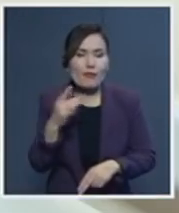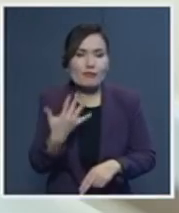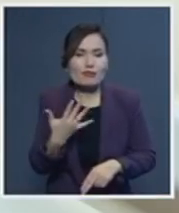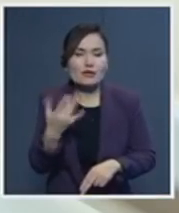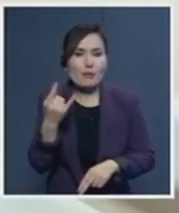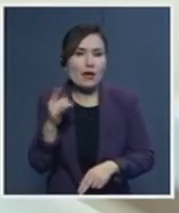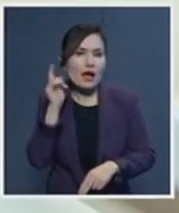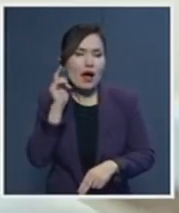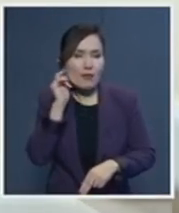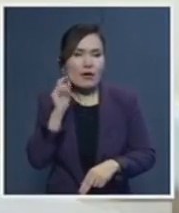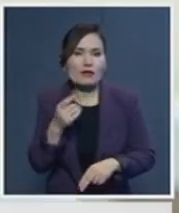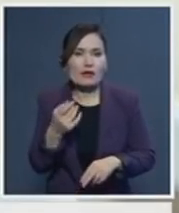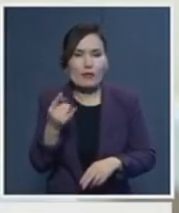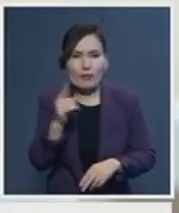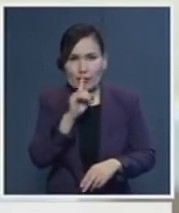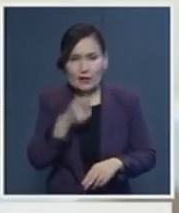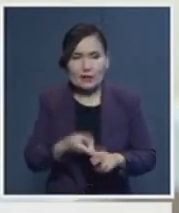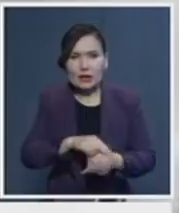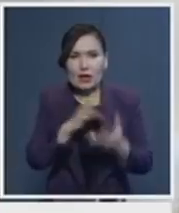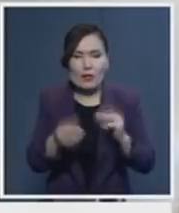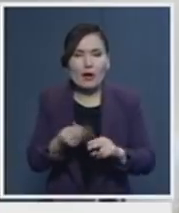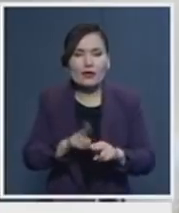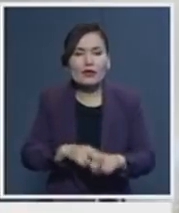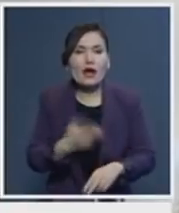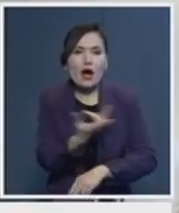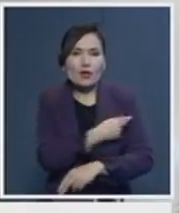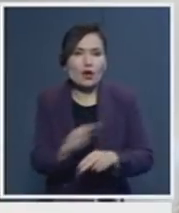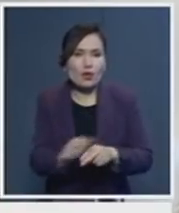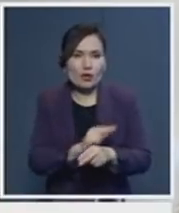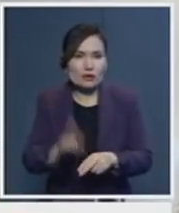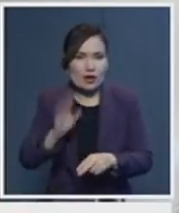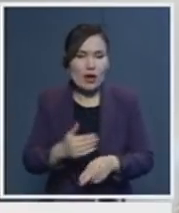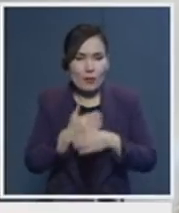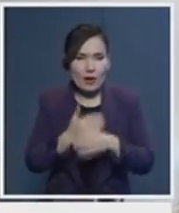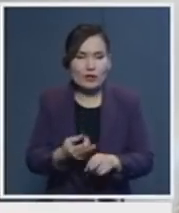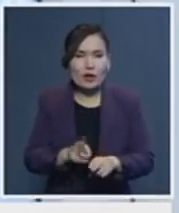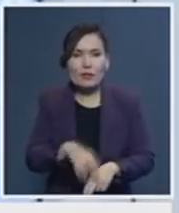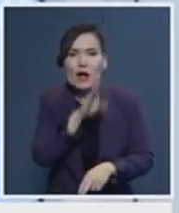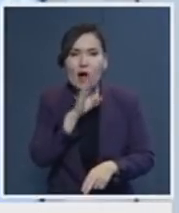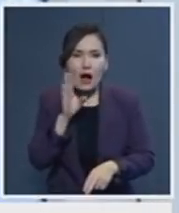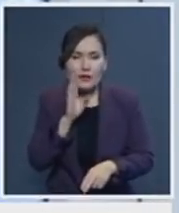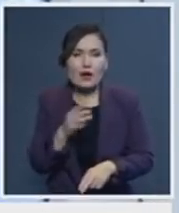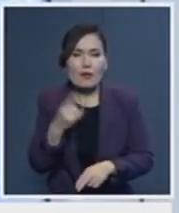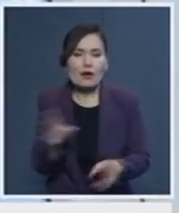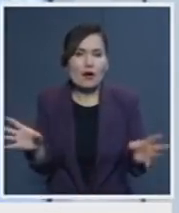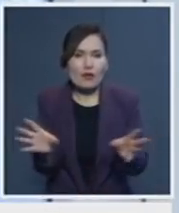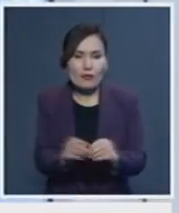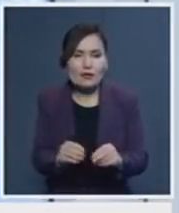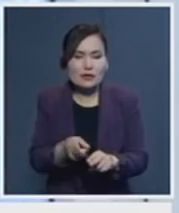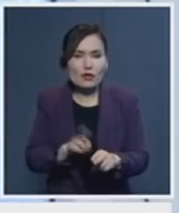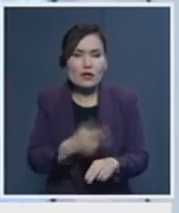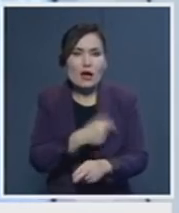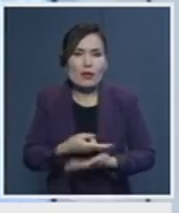оларға ауруға қарсы вакцина егілмейді. Басқа екеуінің ата-анасы балаларының денсаулық жағдайларын алға тартып, екпе алудан бас